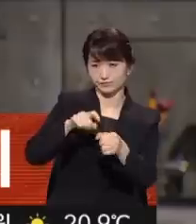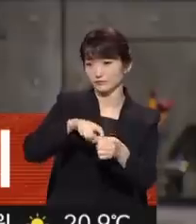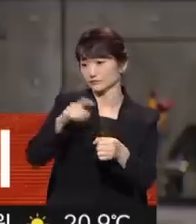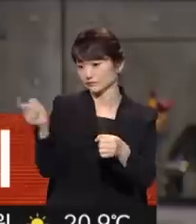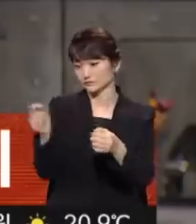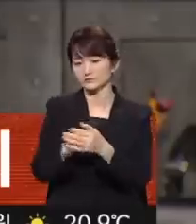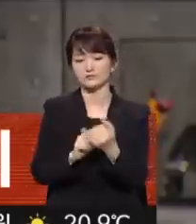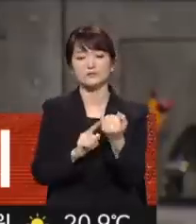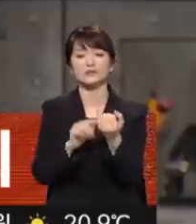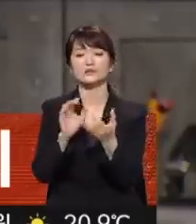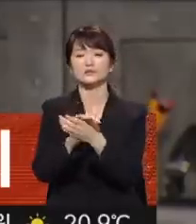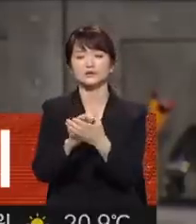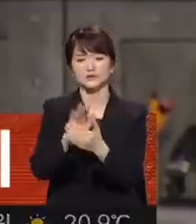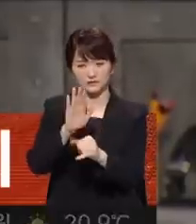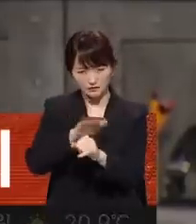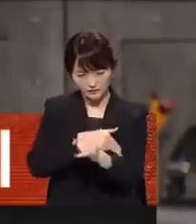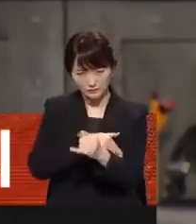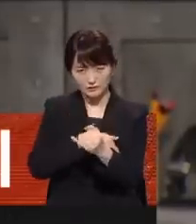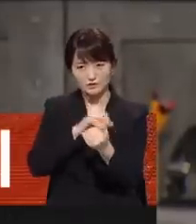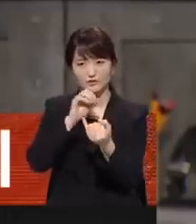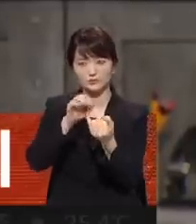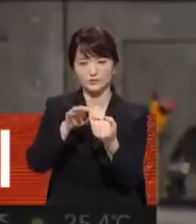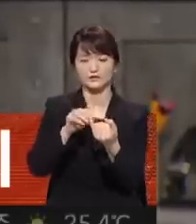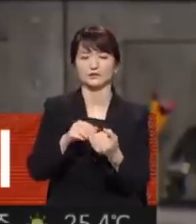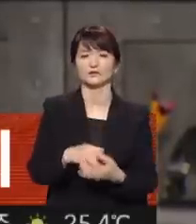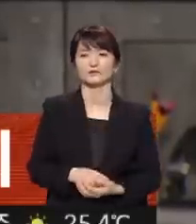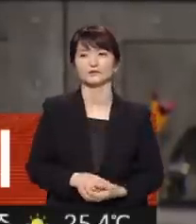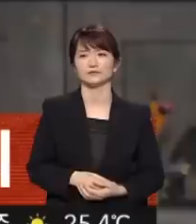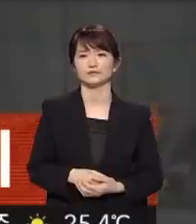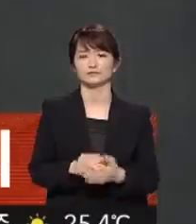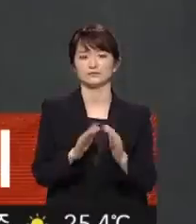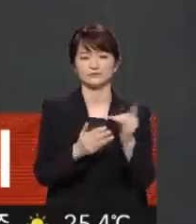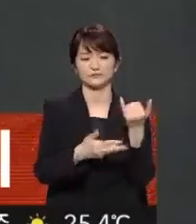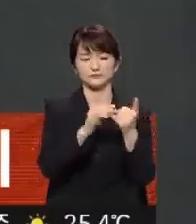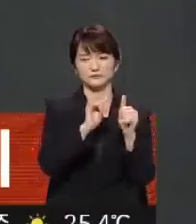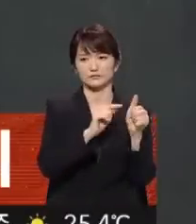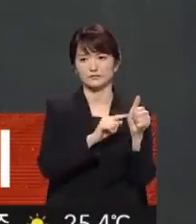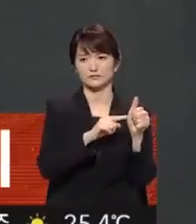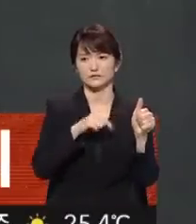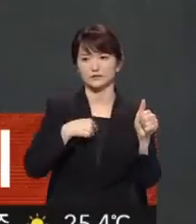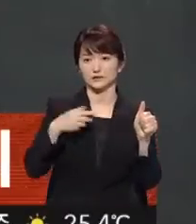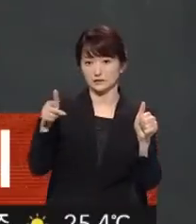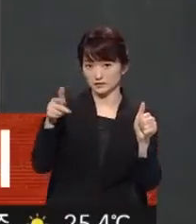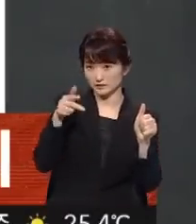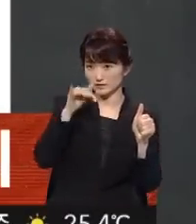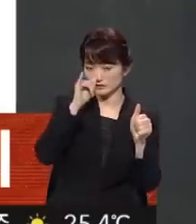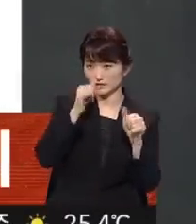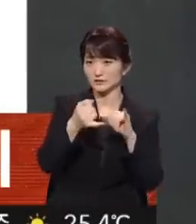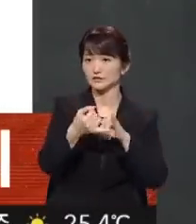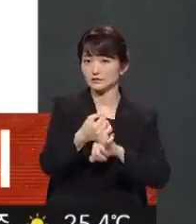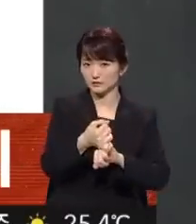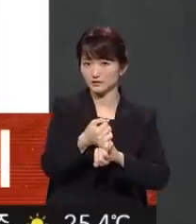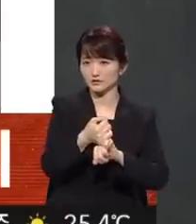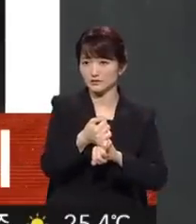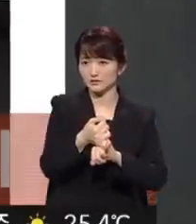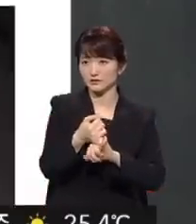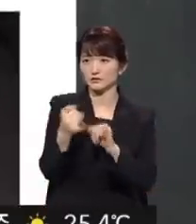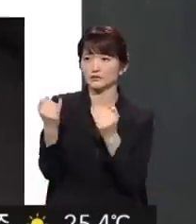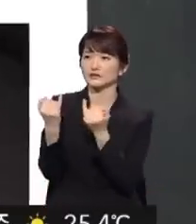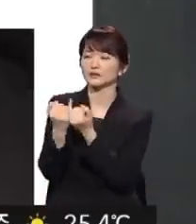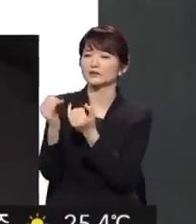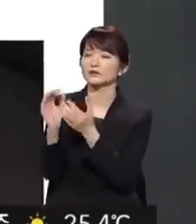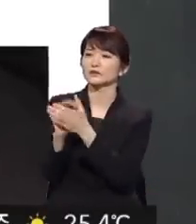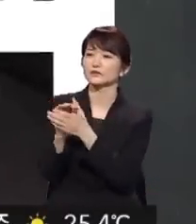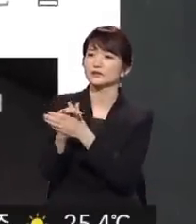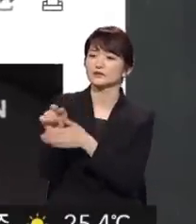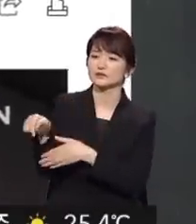해서 만남이 이어졌다는 거예요. 그런데도 불구하고 이 유튜버가 사실은 자기가 촬영이 있다거나 약속이 있으면은 여자친구한테는